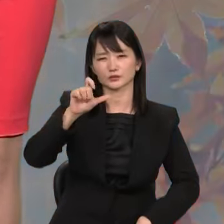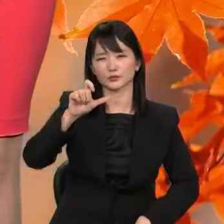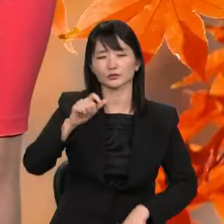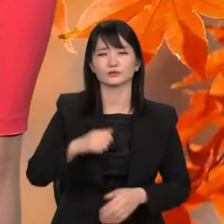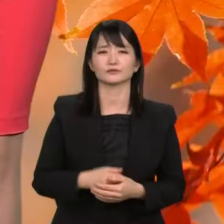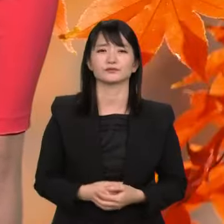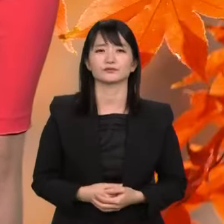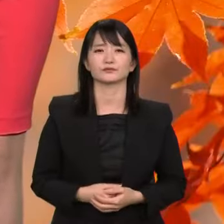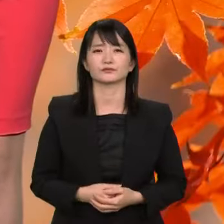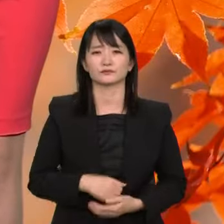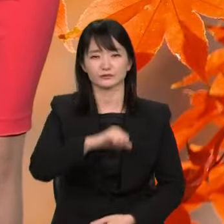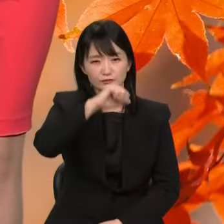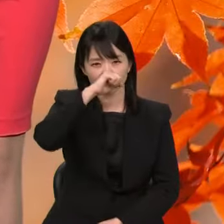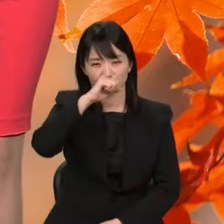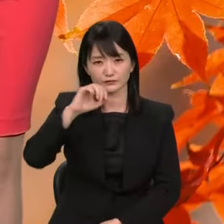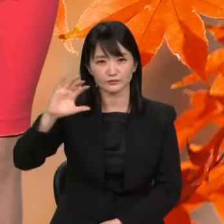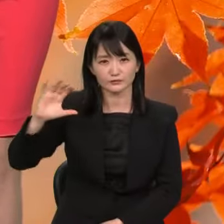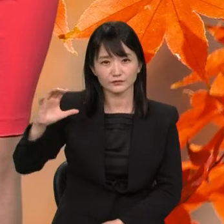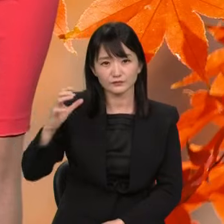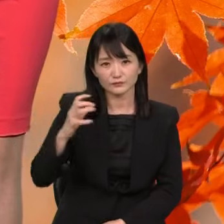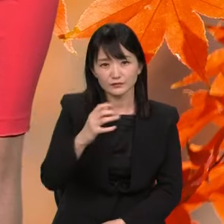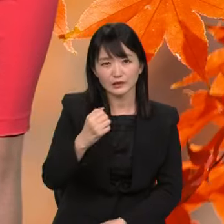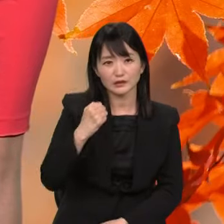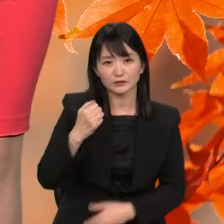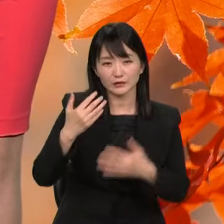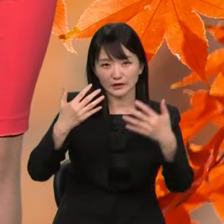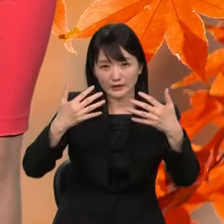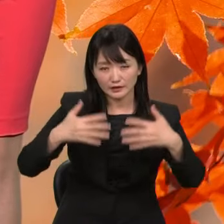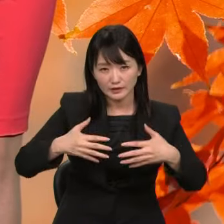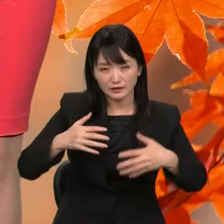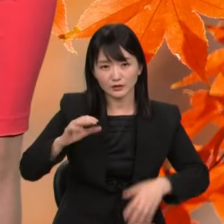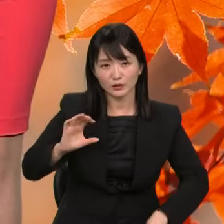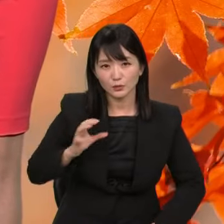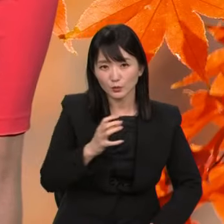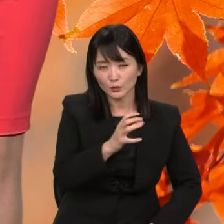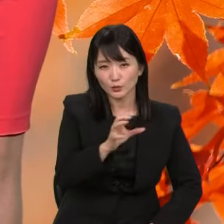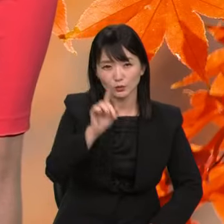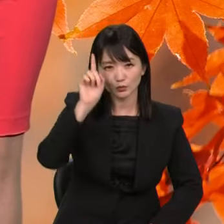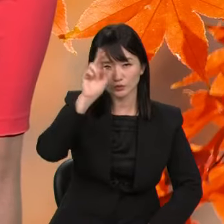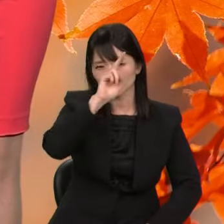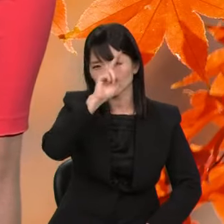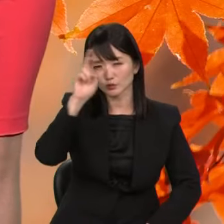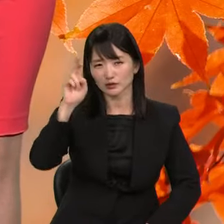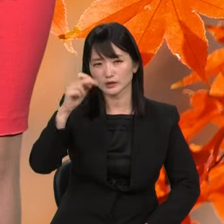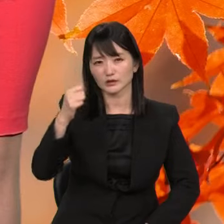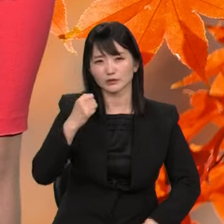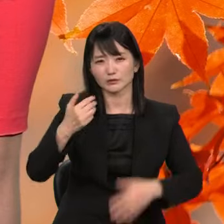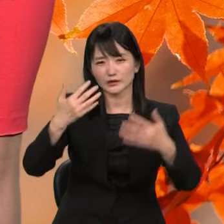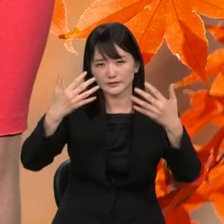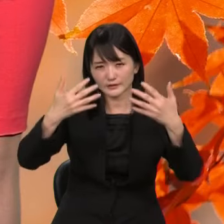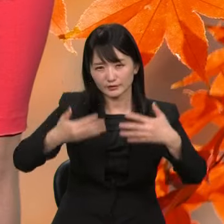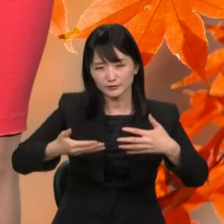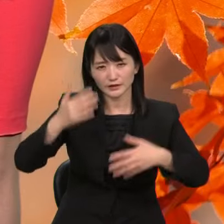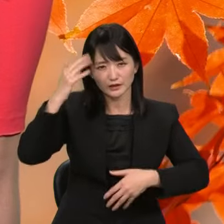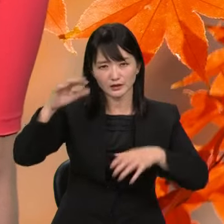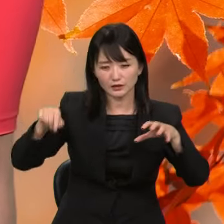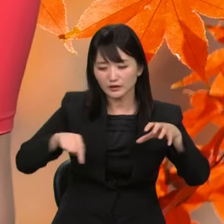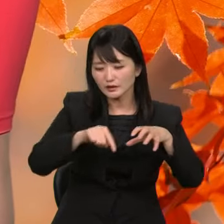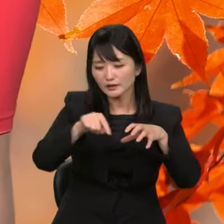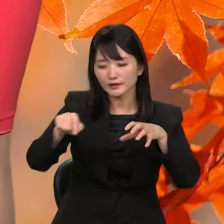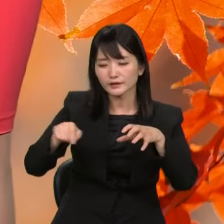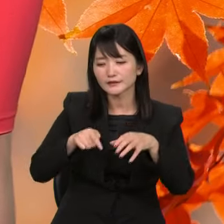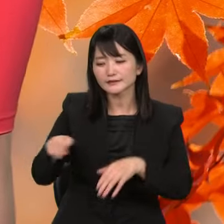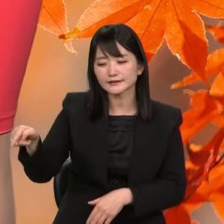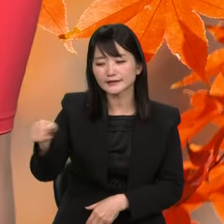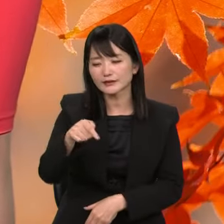벌어지겠습니다. 대만에 상륙 후 점점 힘이 빠지고 있는 태풍 끄라토는 내일 오후에 열대저압으로 약화되겠지만